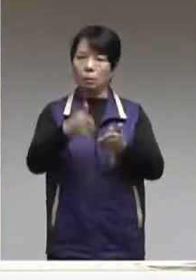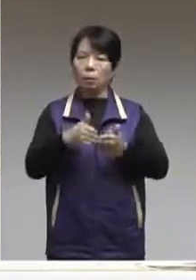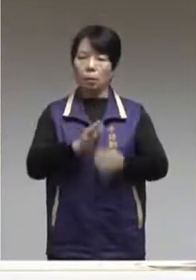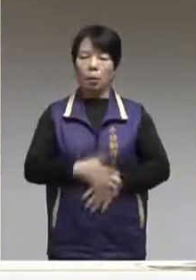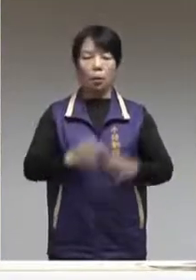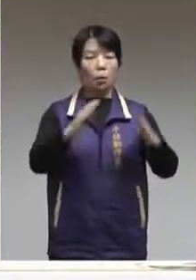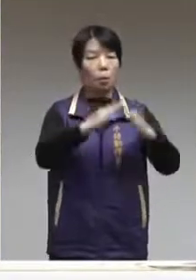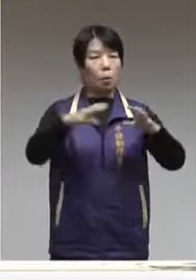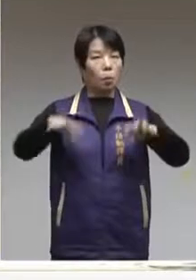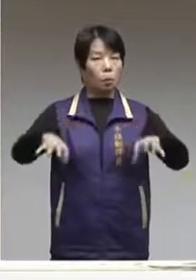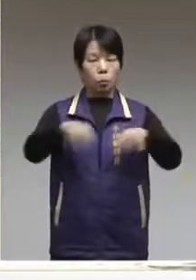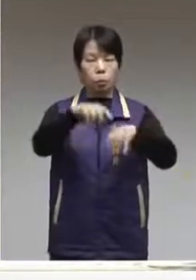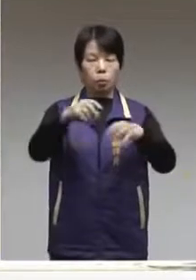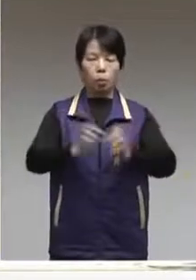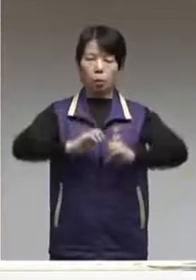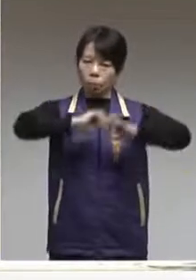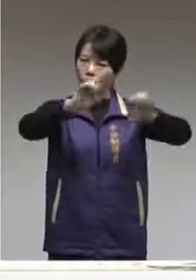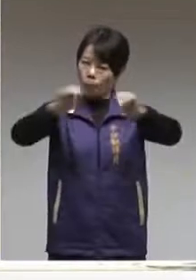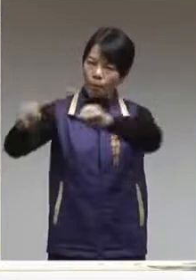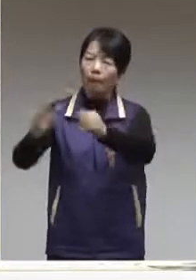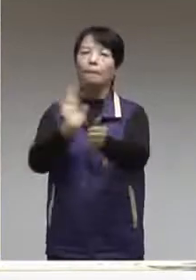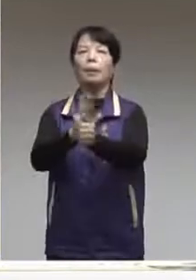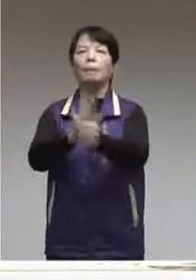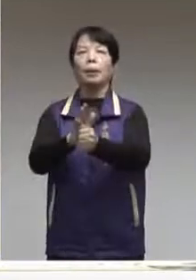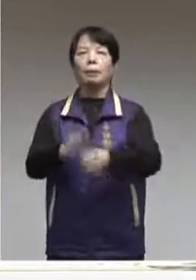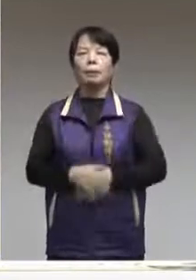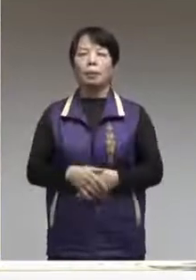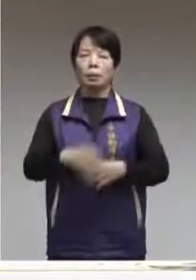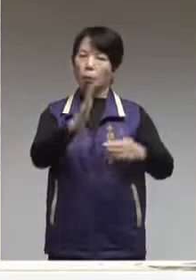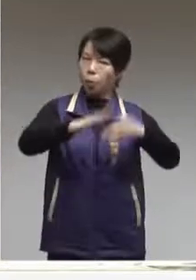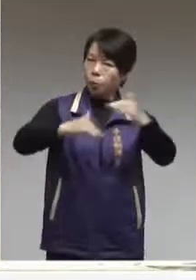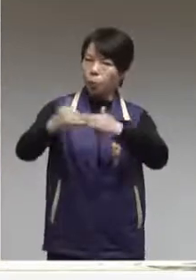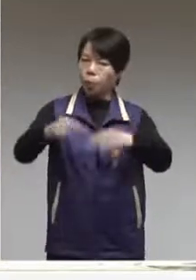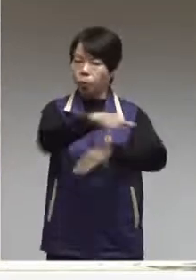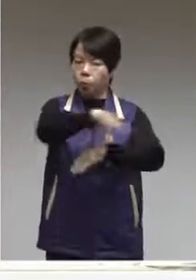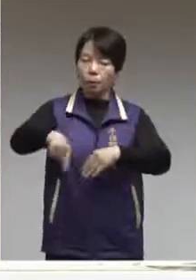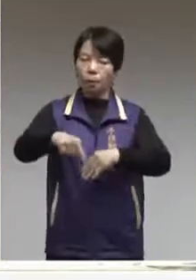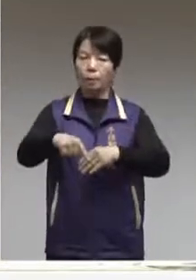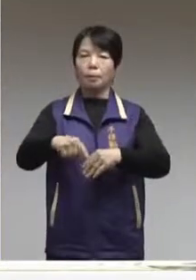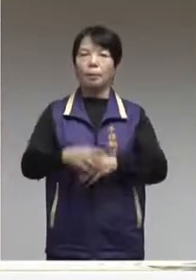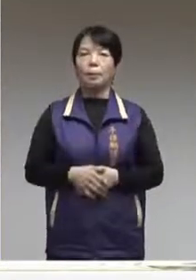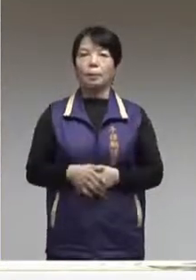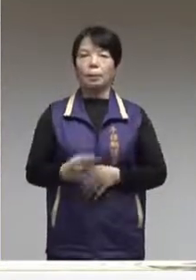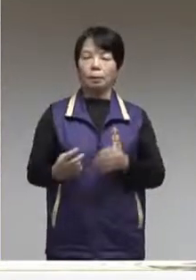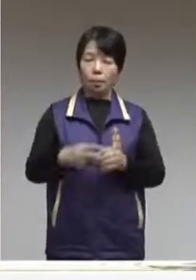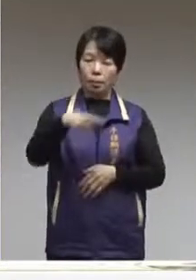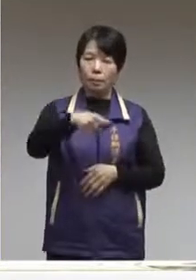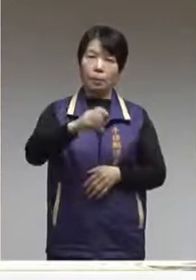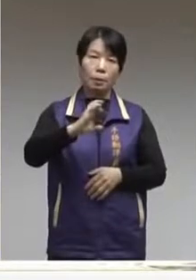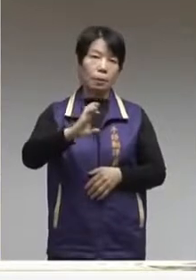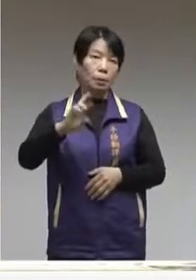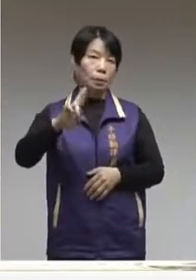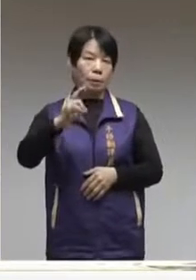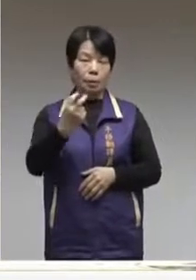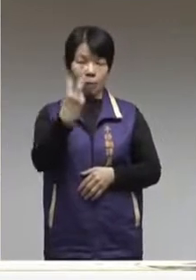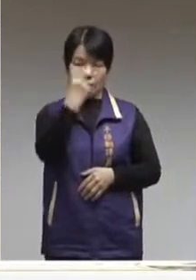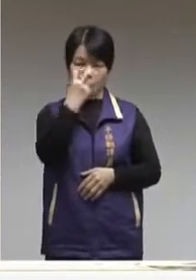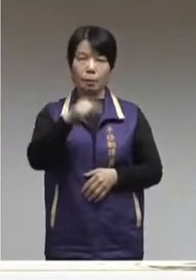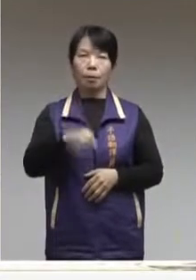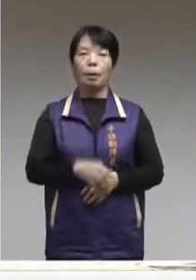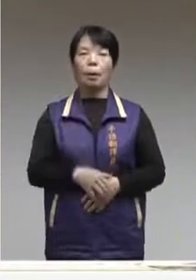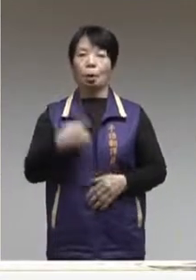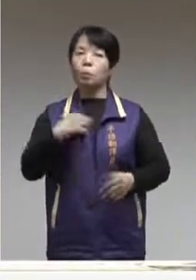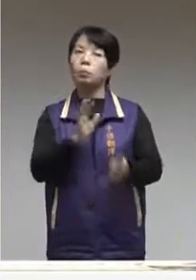边隔壁、楼顶楼卡，吼，大家小招小撮，吼，拜托来做PCR 筛检，吼，啊，这是为你